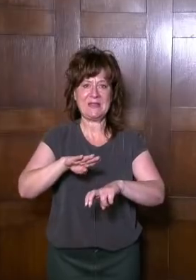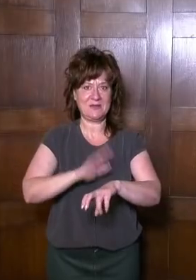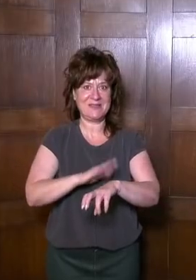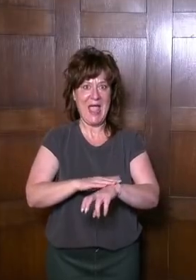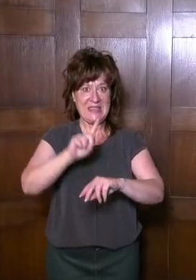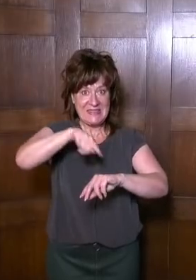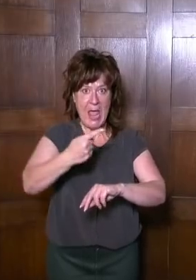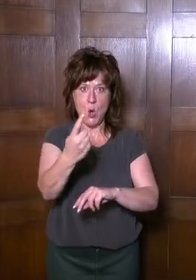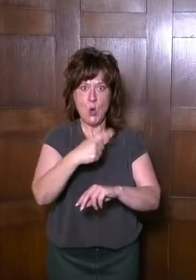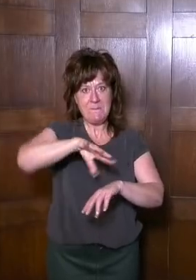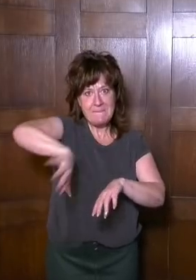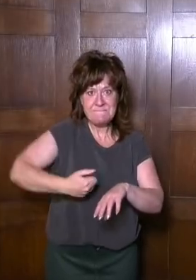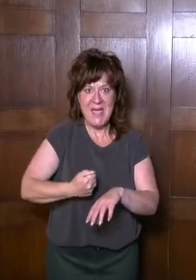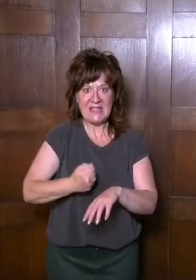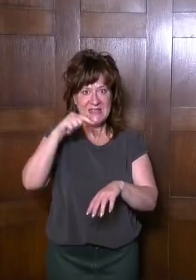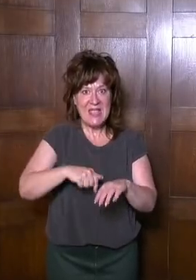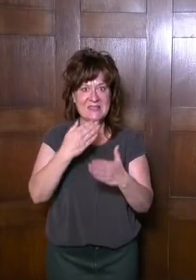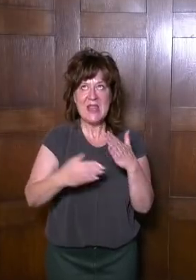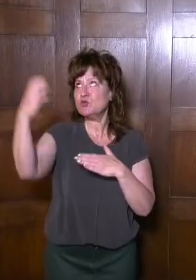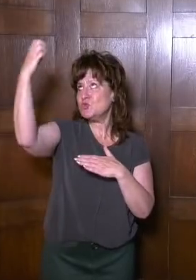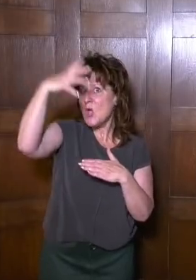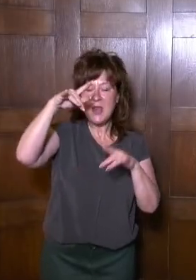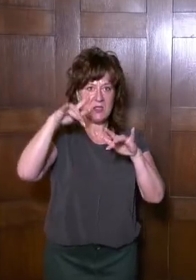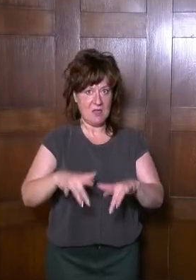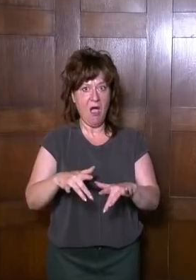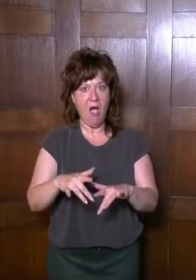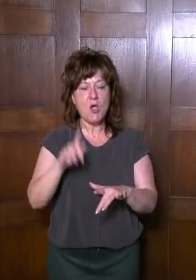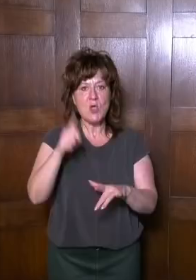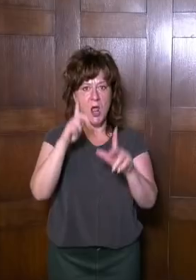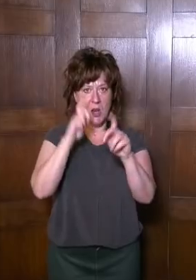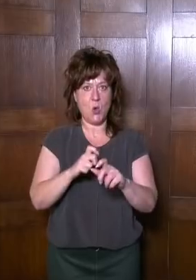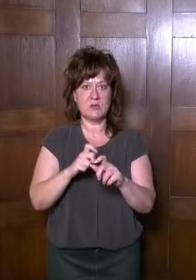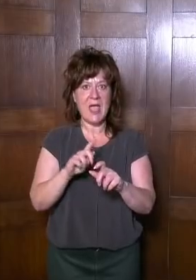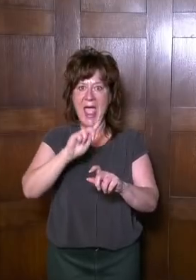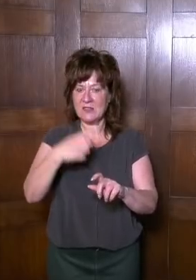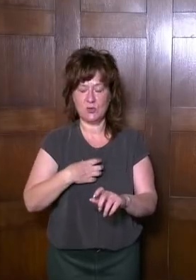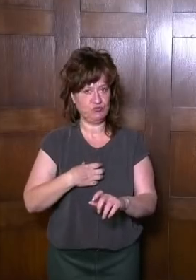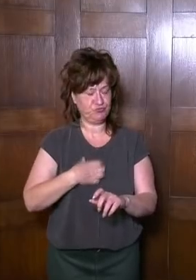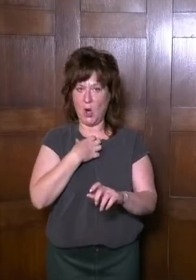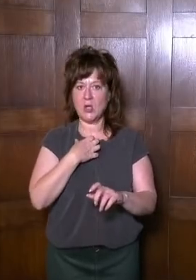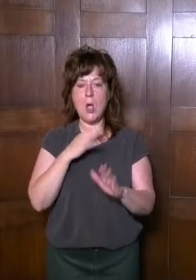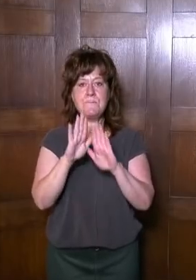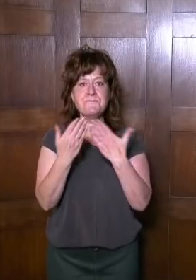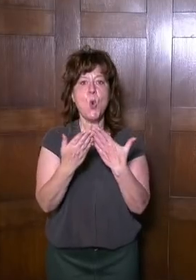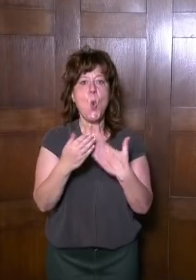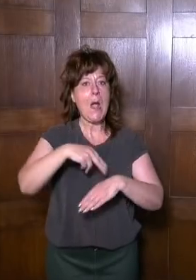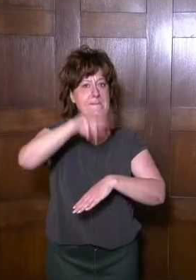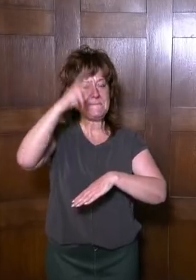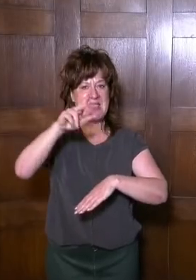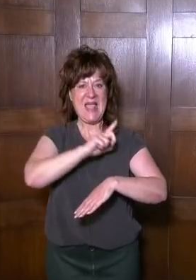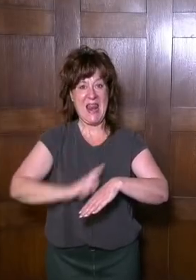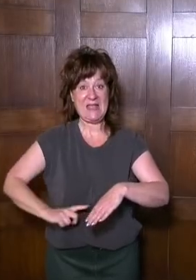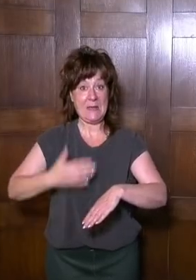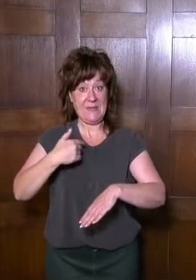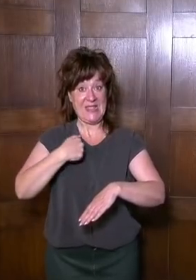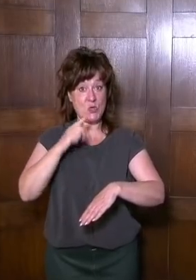steigt etwas höher und jetzt soll es losgehen. Der erste Schock für uns war die Buchmesse in Leipzig, wo selbst von mir 5 ausgebuchte Busse hinrollen